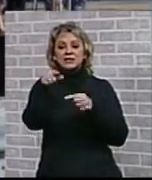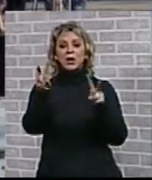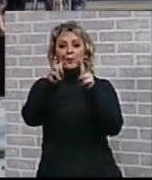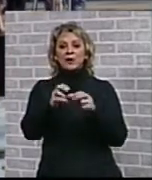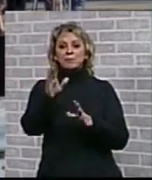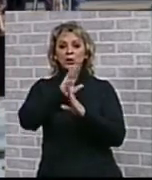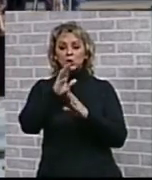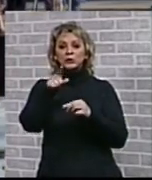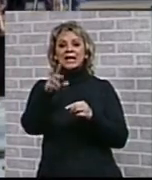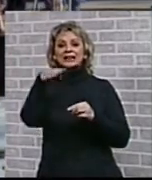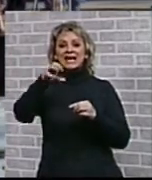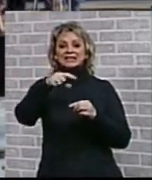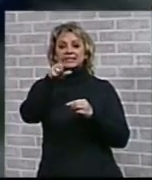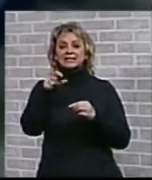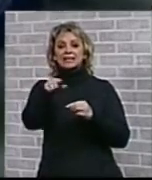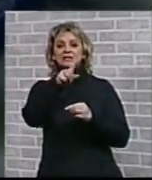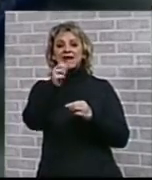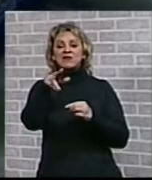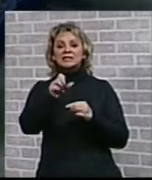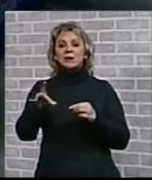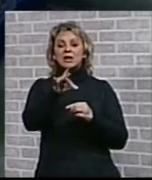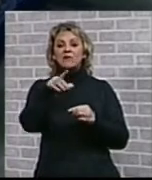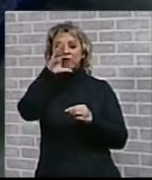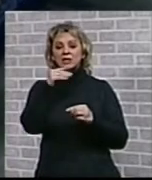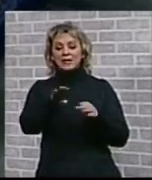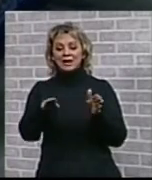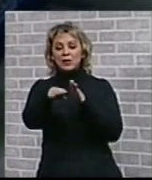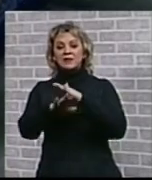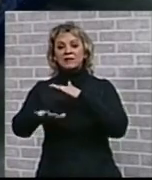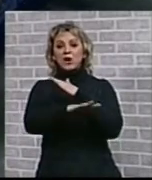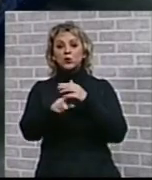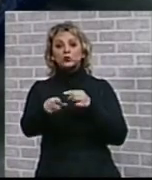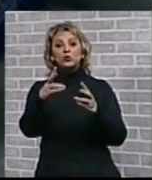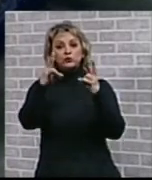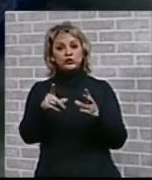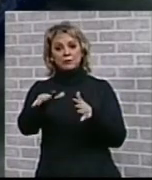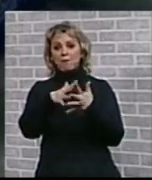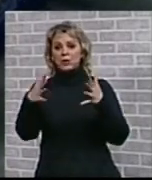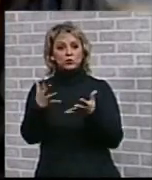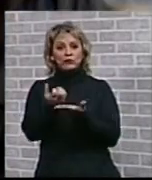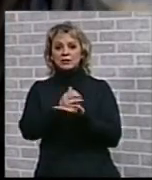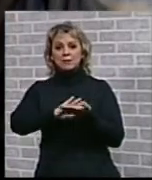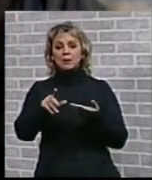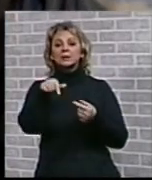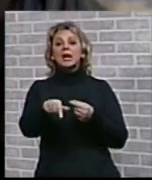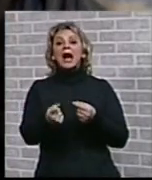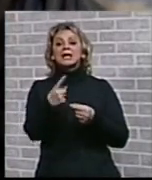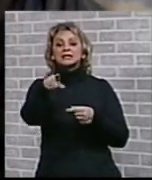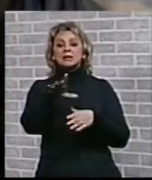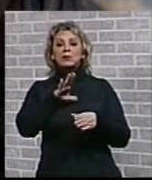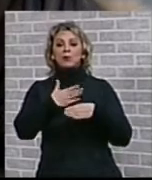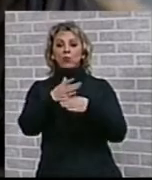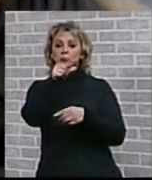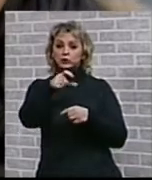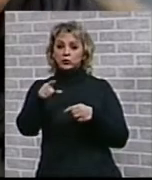проверила природа в Тацинском и Заветинском районах. Вода подошла ко дворам, но большого ущерба не нанесла. Оказана была помощь